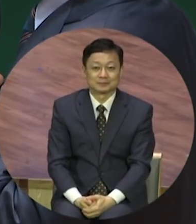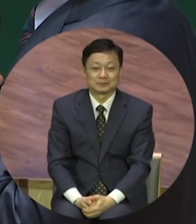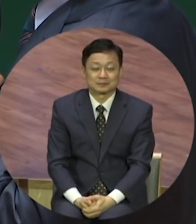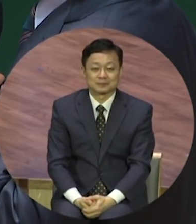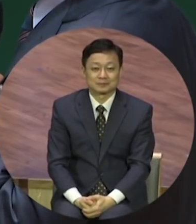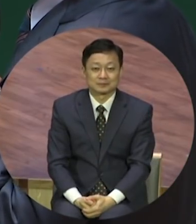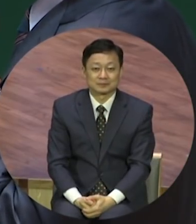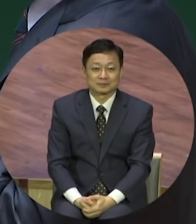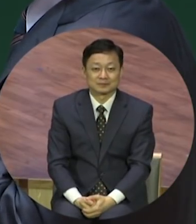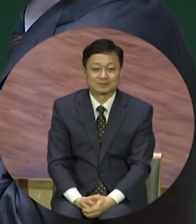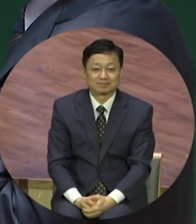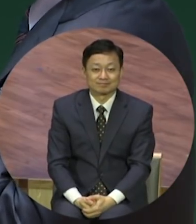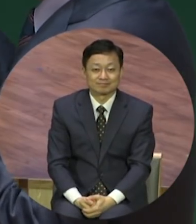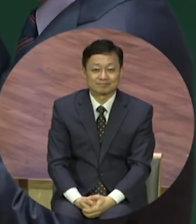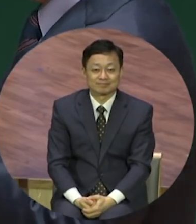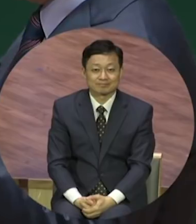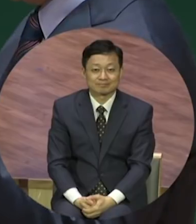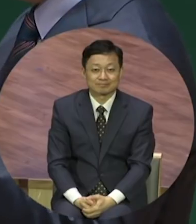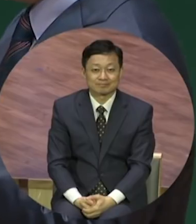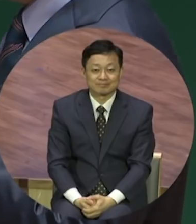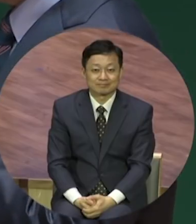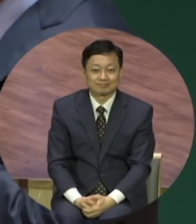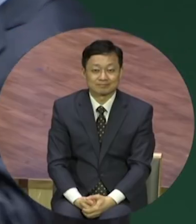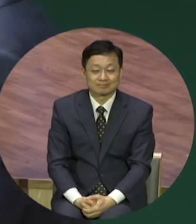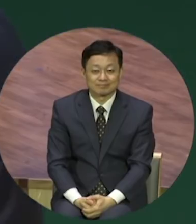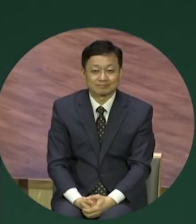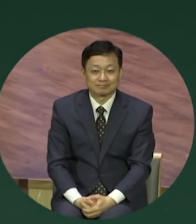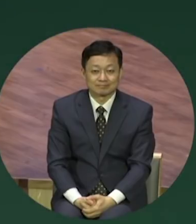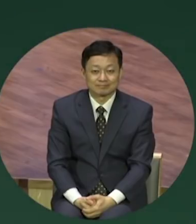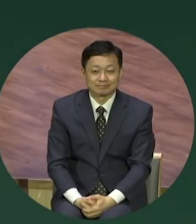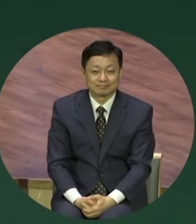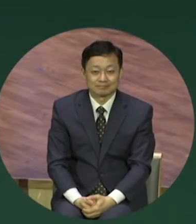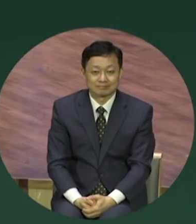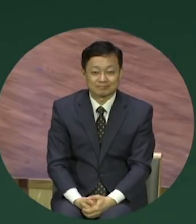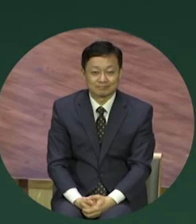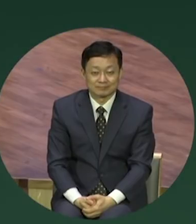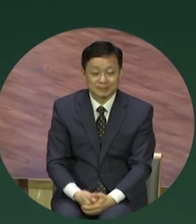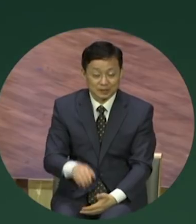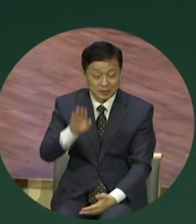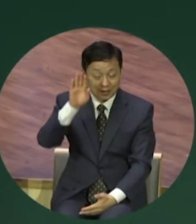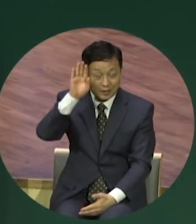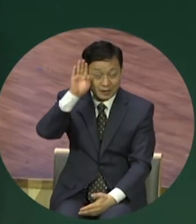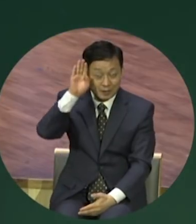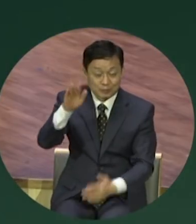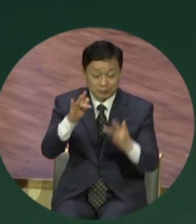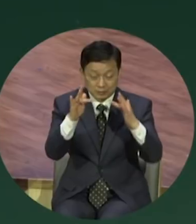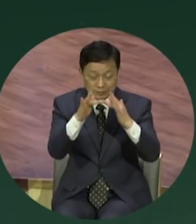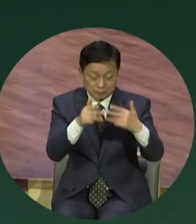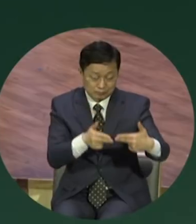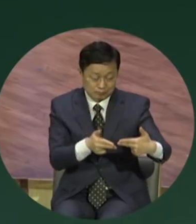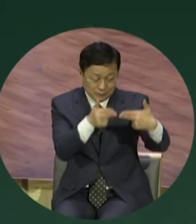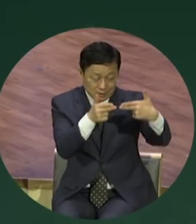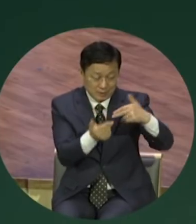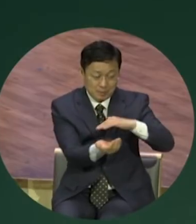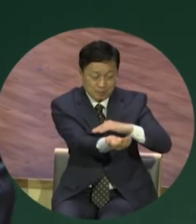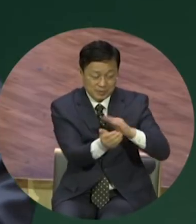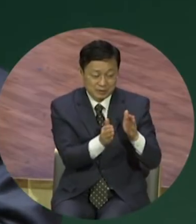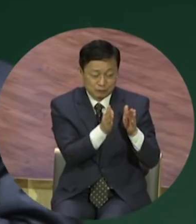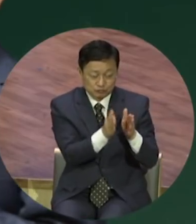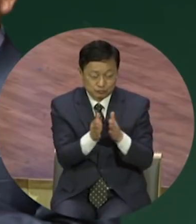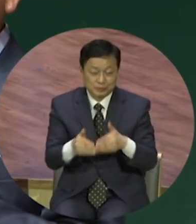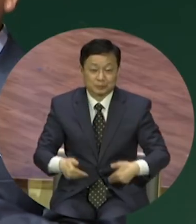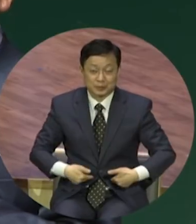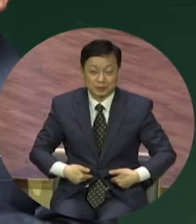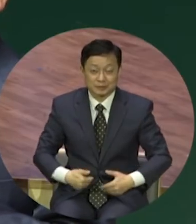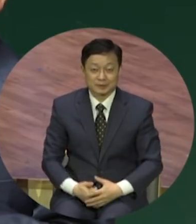the entire world. 자, 여러분이 온라인 통해서 지금 준비하셔야 돼요. So you must make these online preparations now.